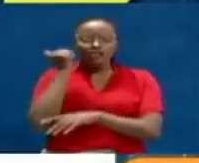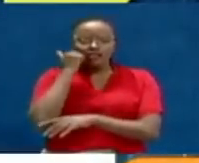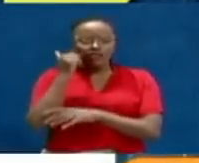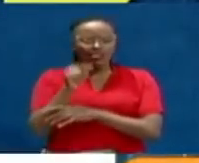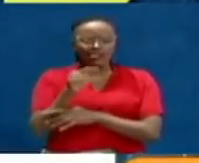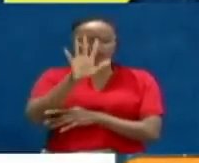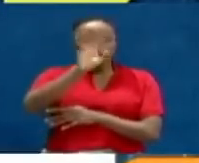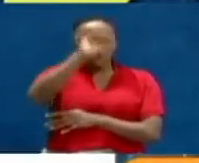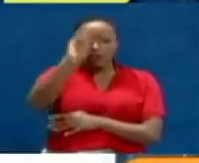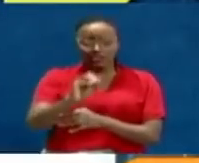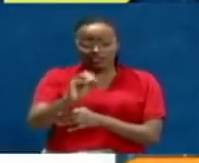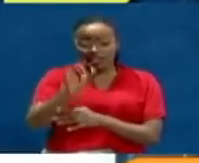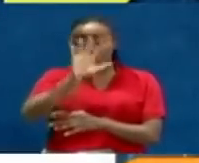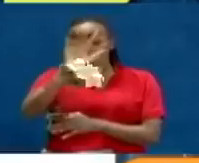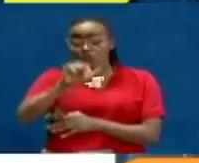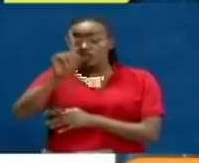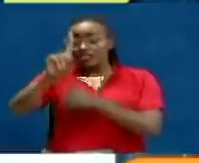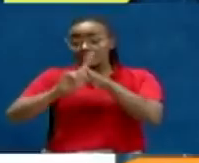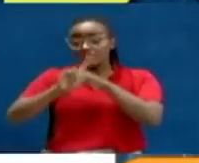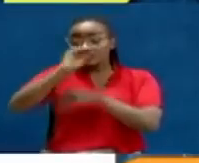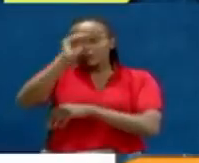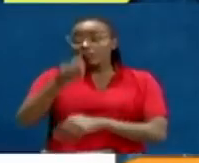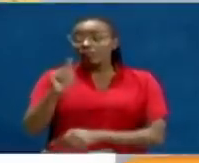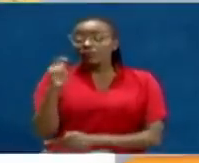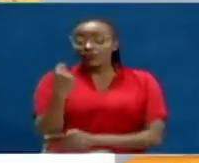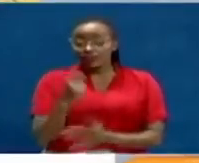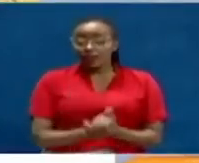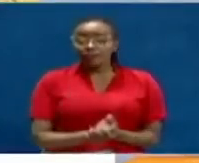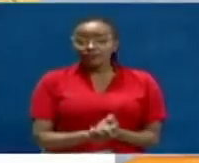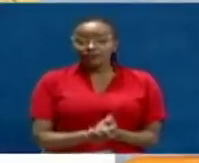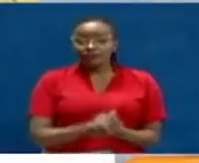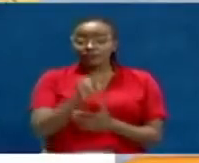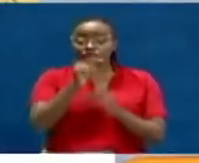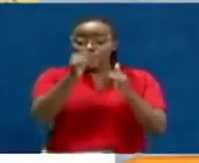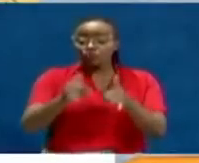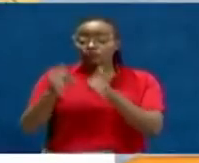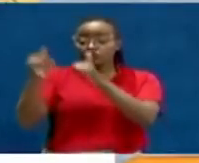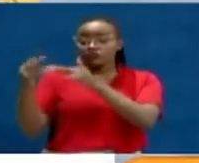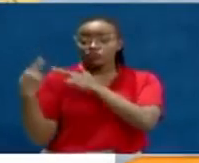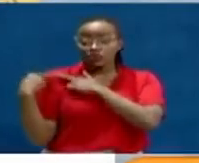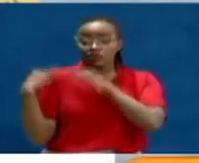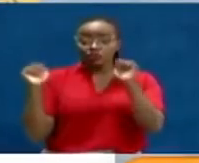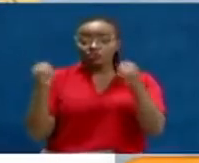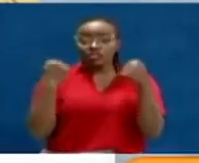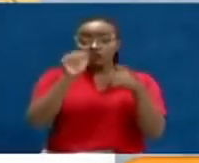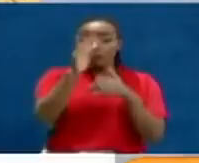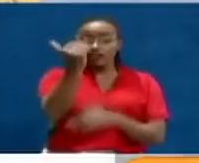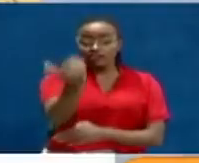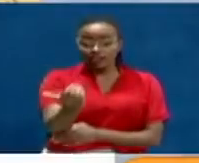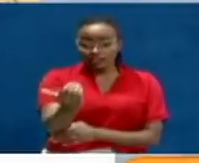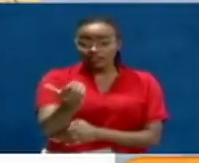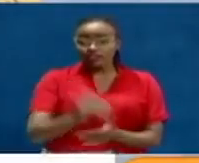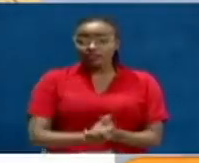ni 5.6% ya maambukizi humu nchini. Take the responsibility of saving your